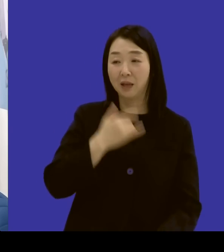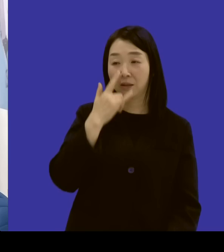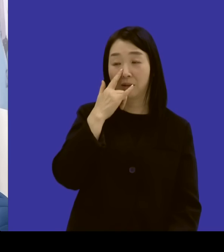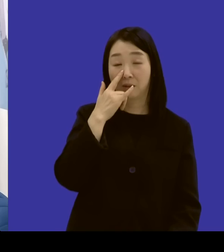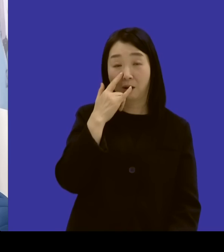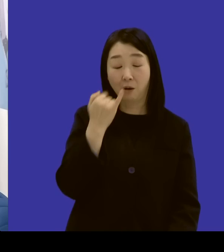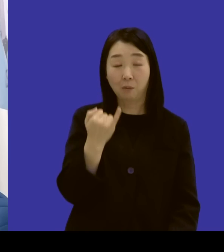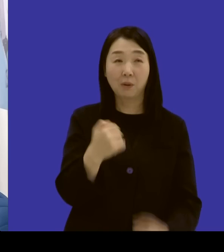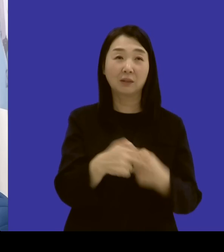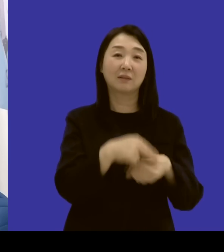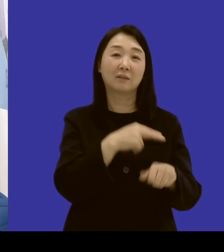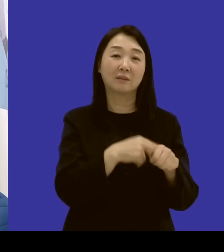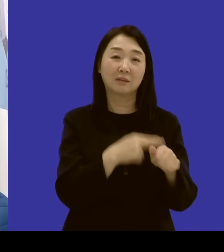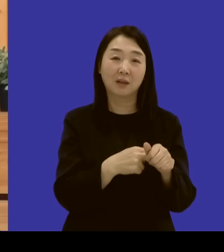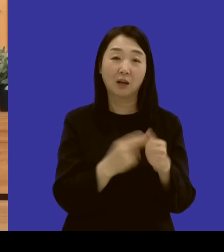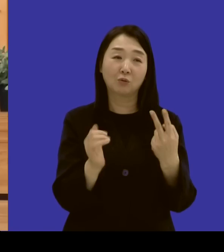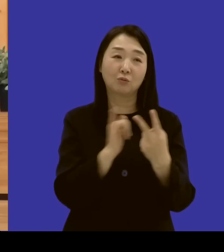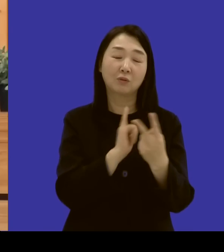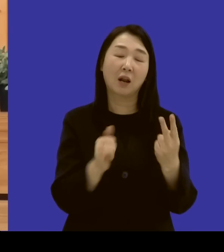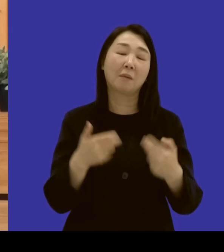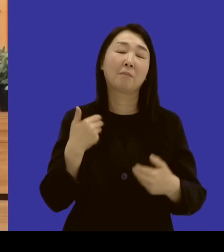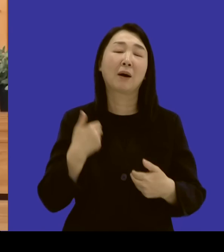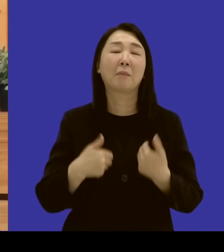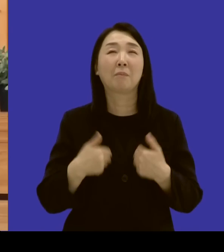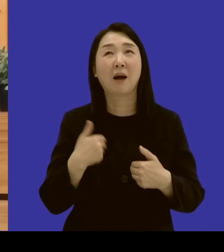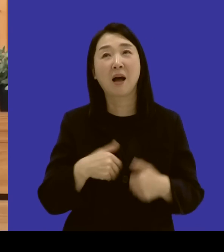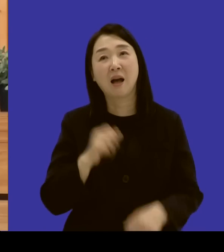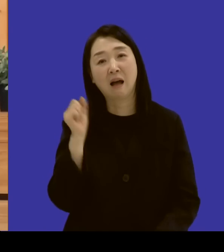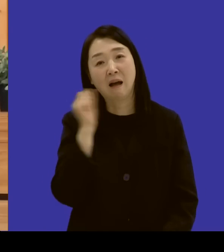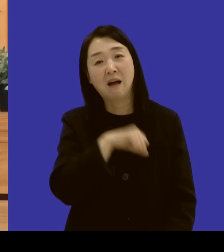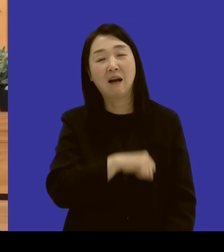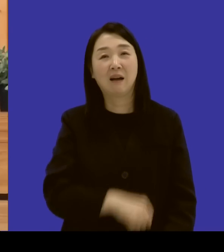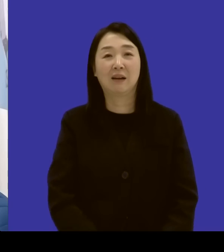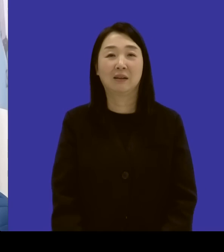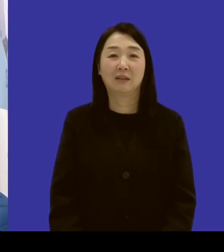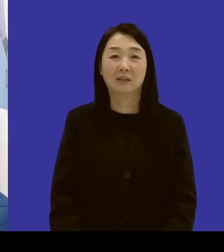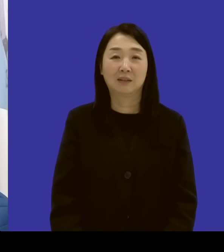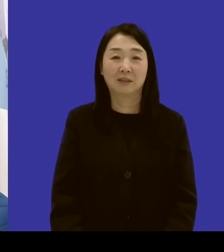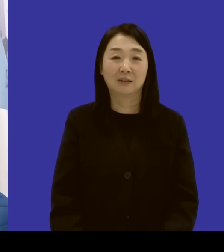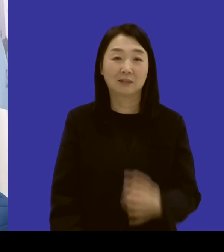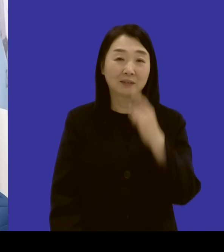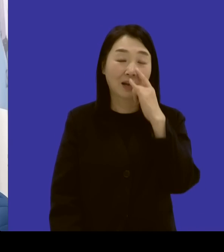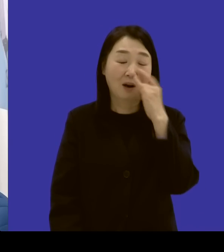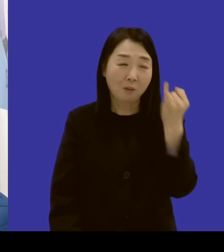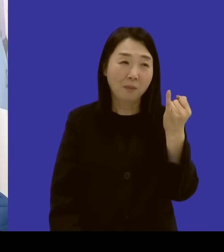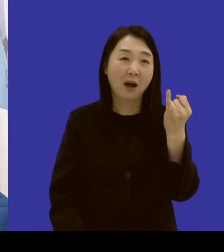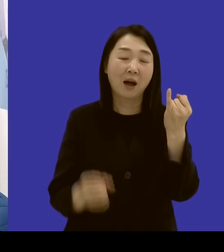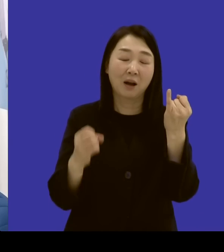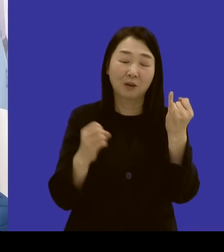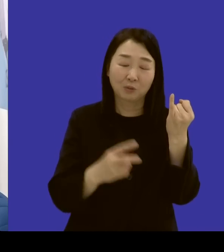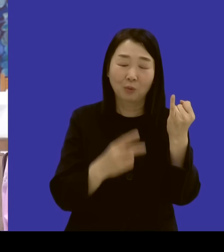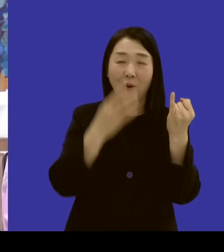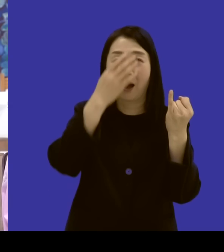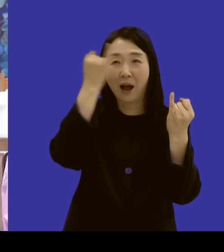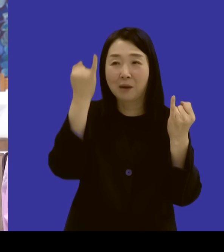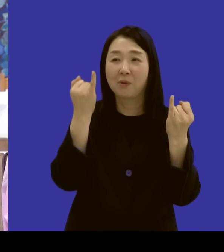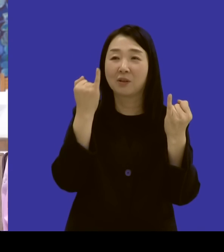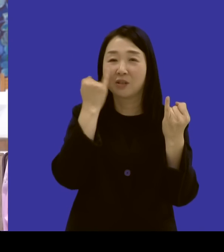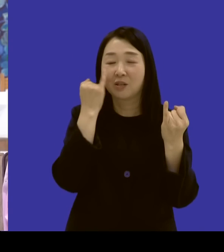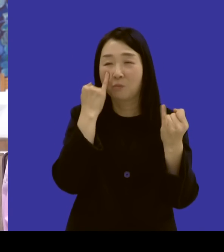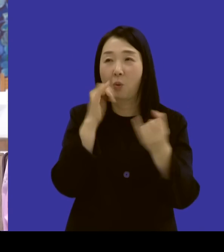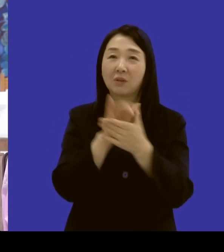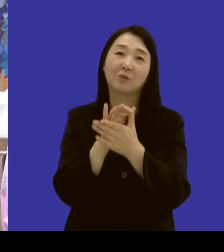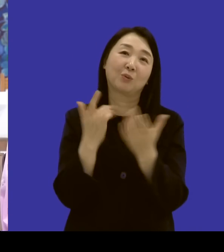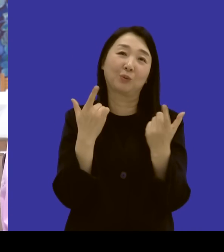엄마도 의사셔서 굉장히 두 분이 다 바쁘셨어요. 아. 그러면 저에게는 어머니 겸 할머니 겸 이모 겸 유모 친구 겸.